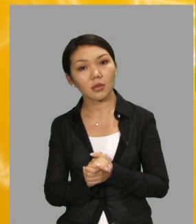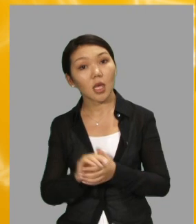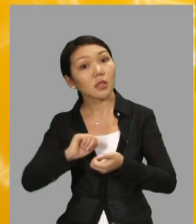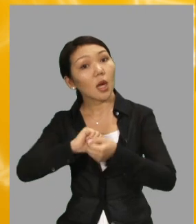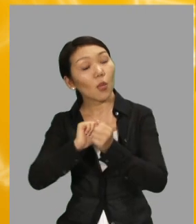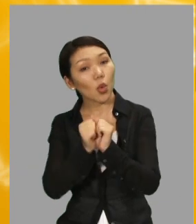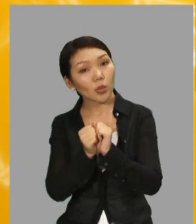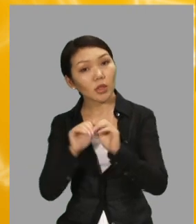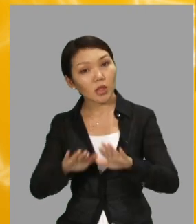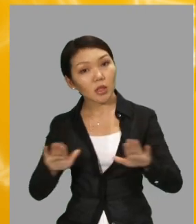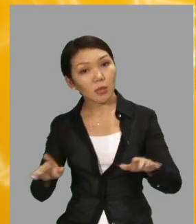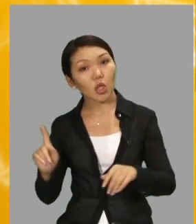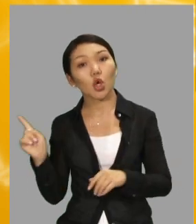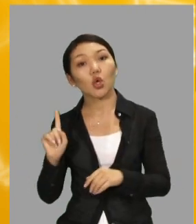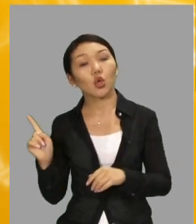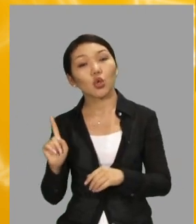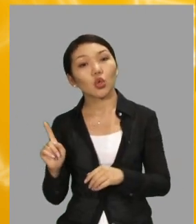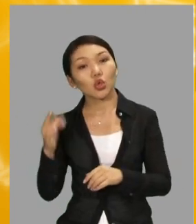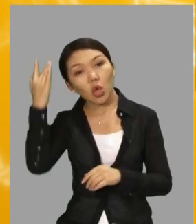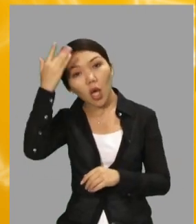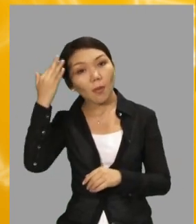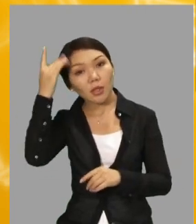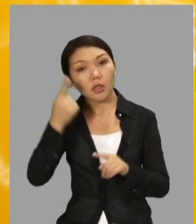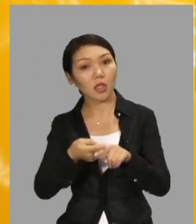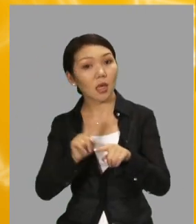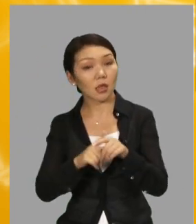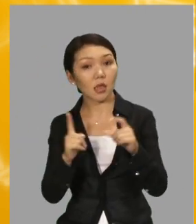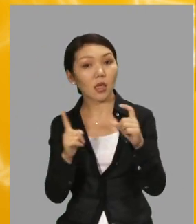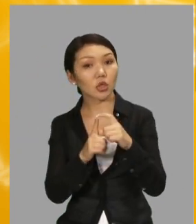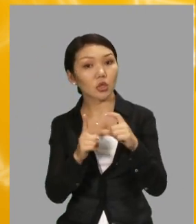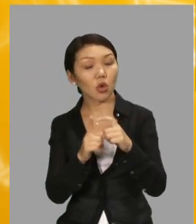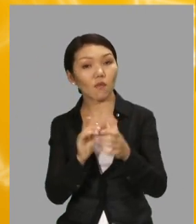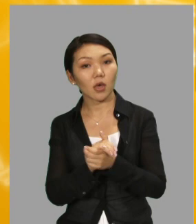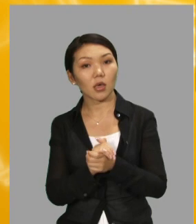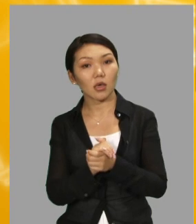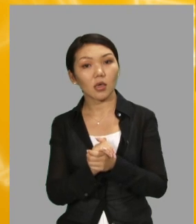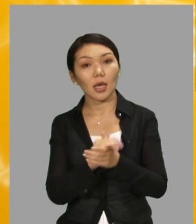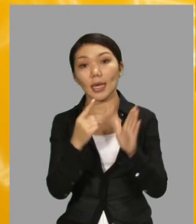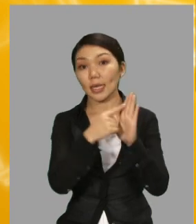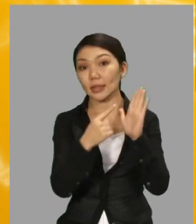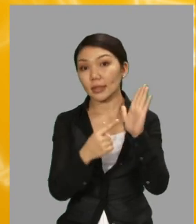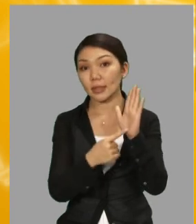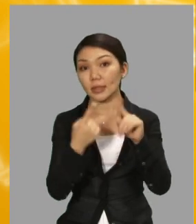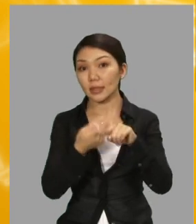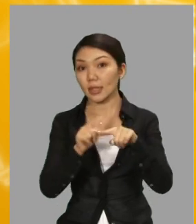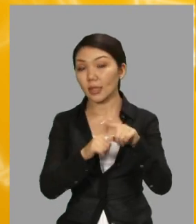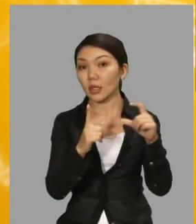Запомните, ребята, что обозначает это слово. Разделите это слово на